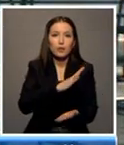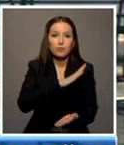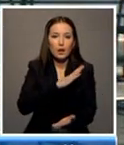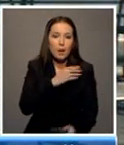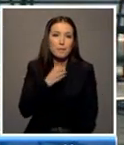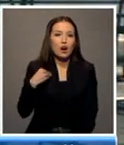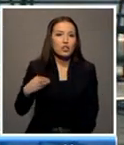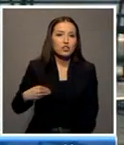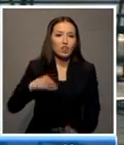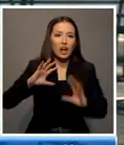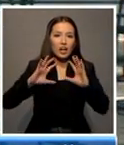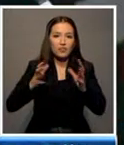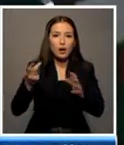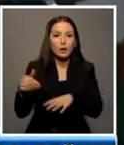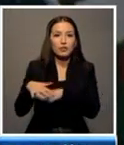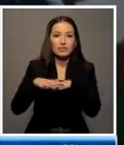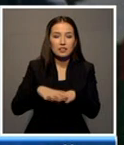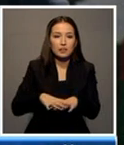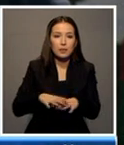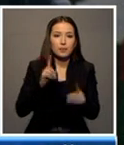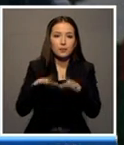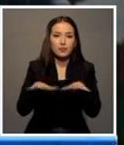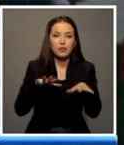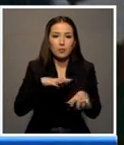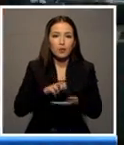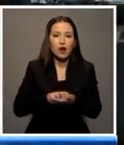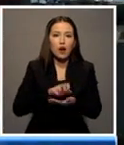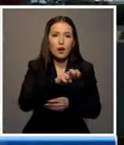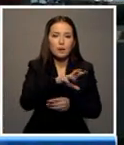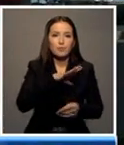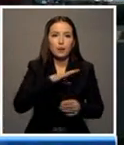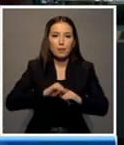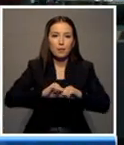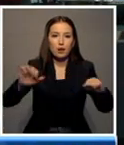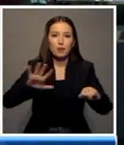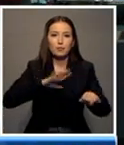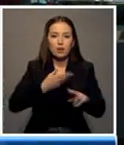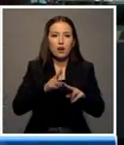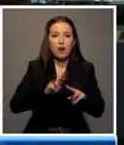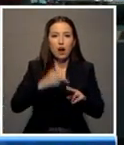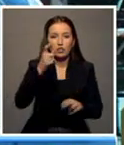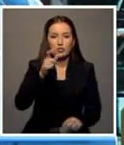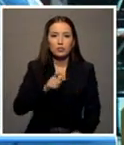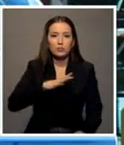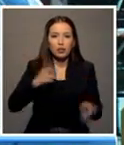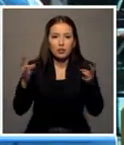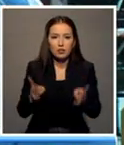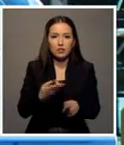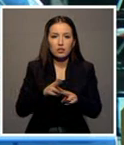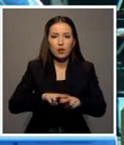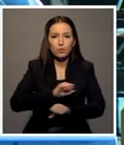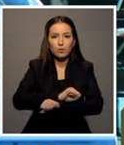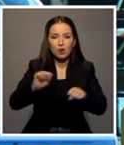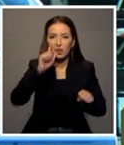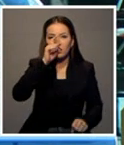бейсенбі күні Париждегі халықаралық валюта қоры кеңсесіне хатқа салынып жіберілген бомба жарылысынан бір қызметкер жараланды. Екі бомбаның да